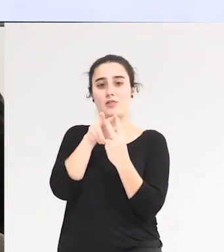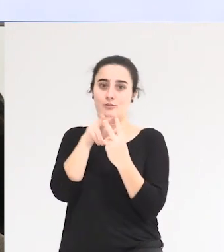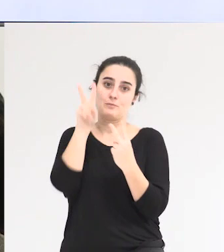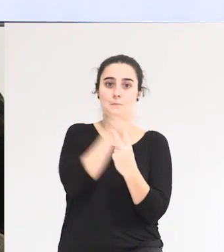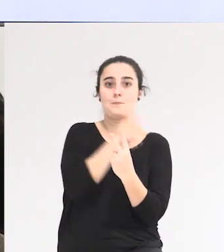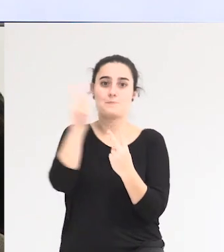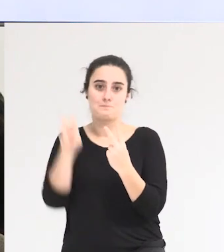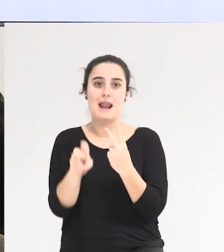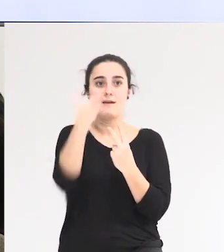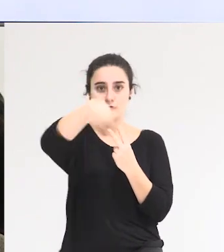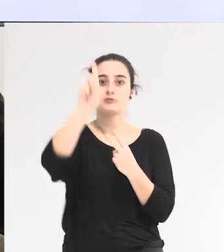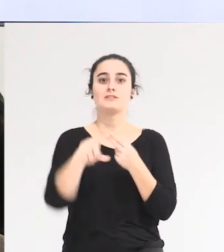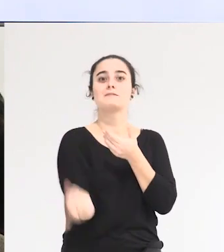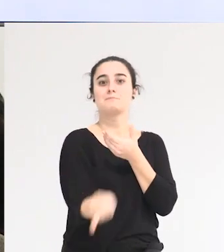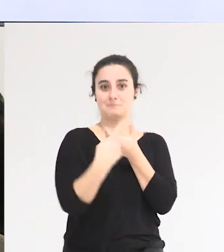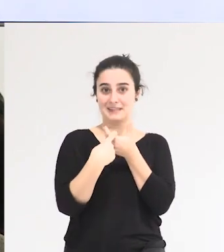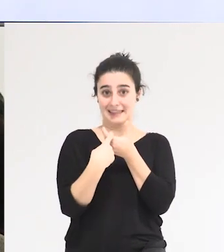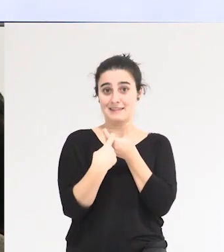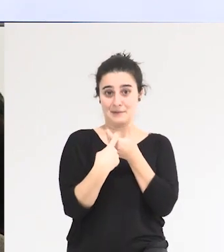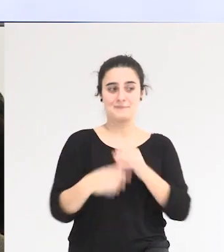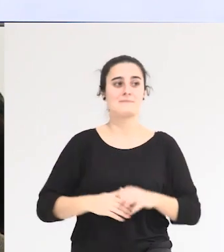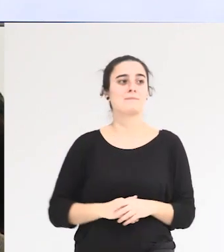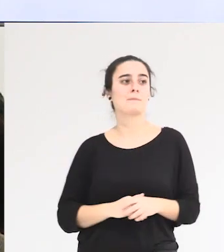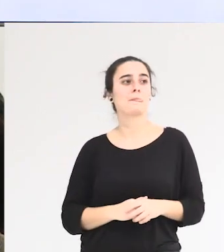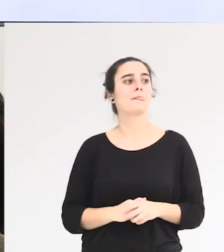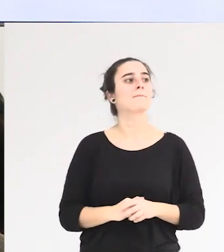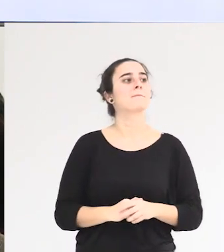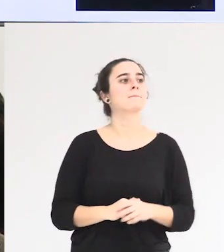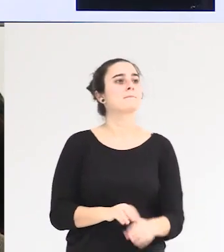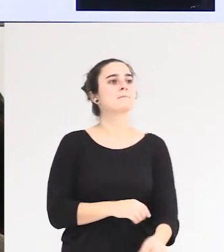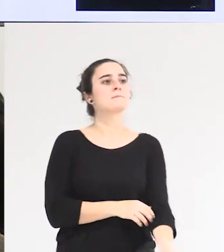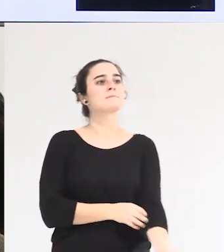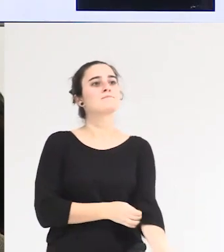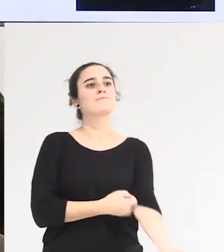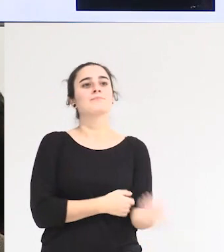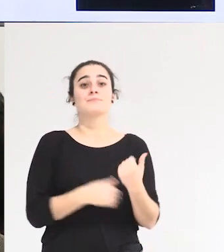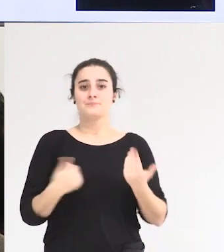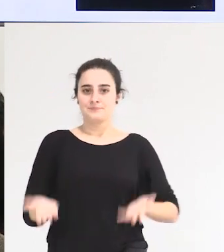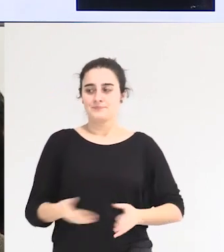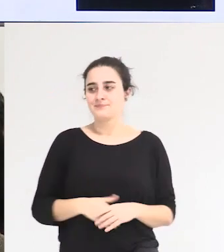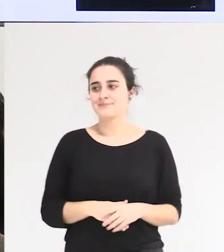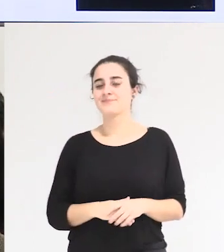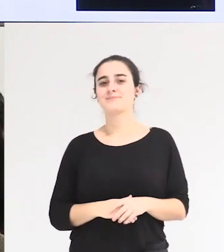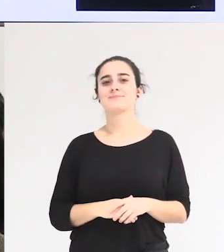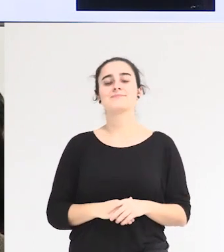ba partaide. Bai. Orduan.